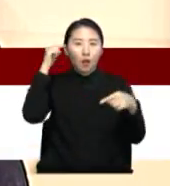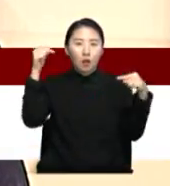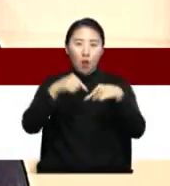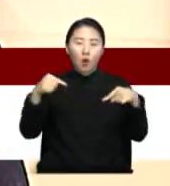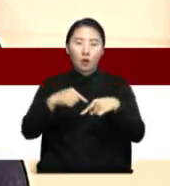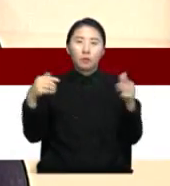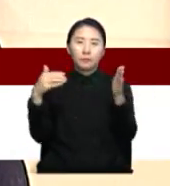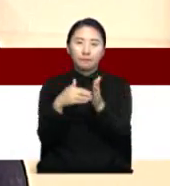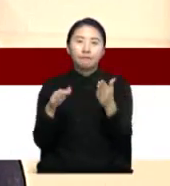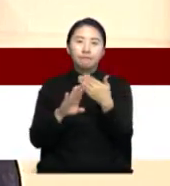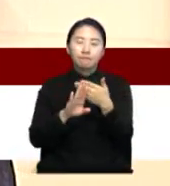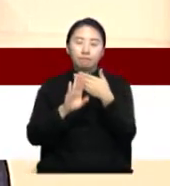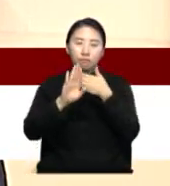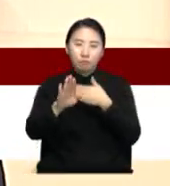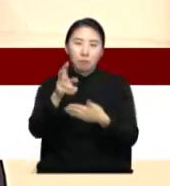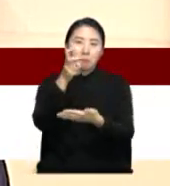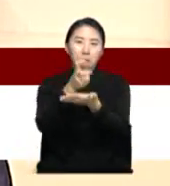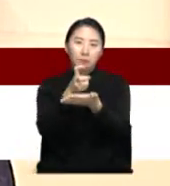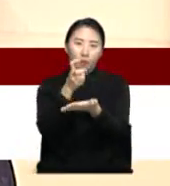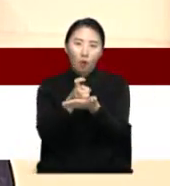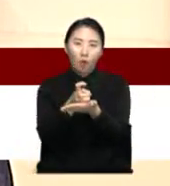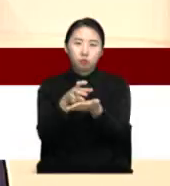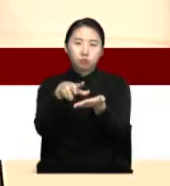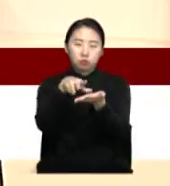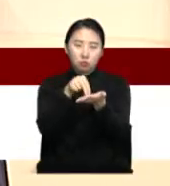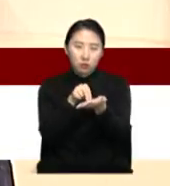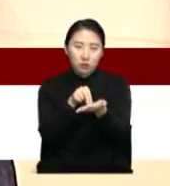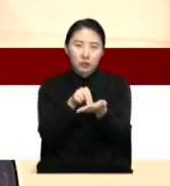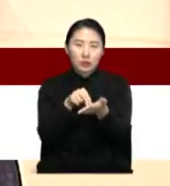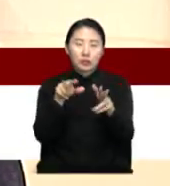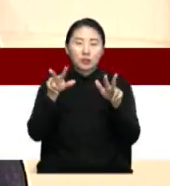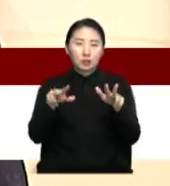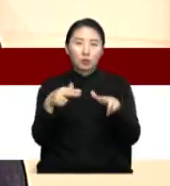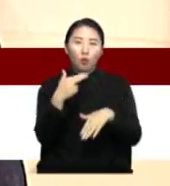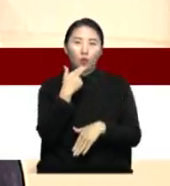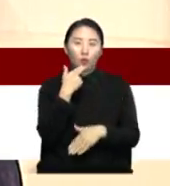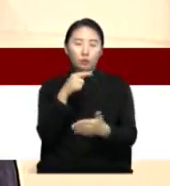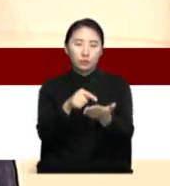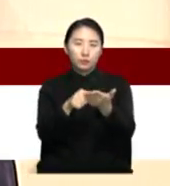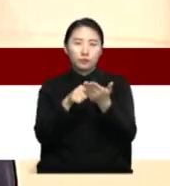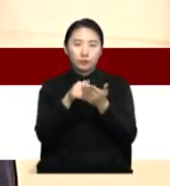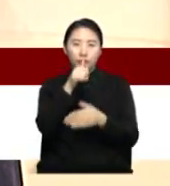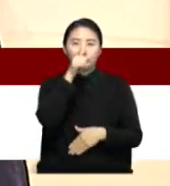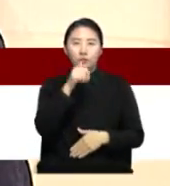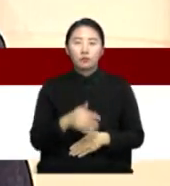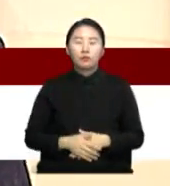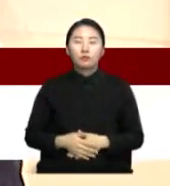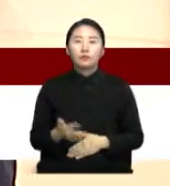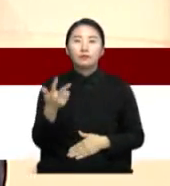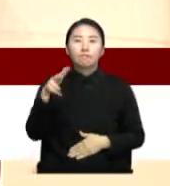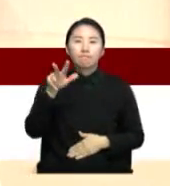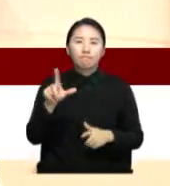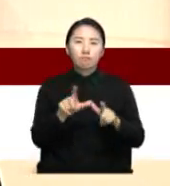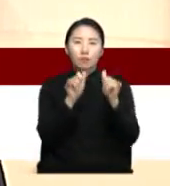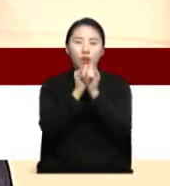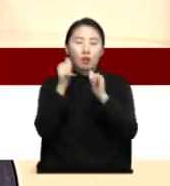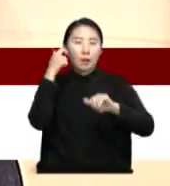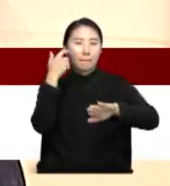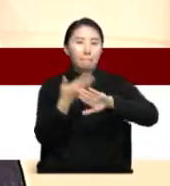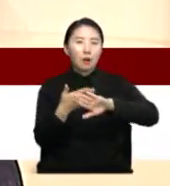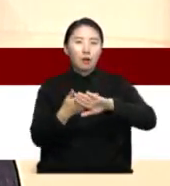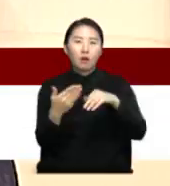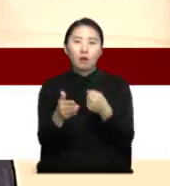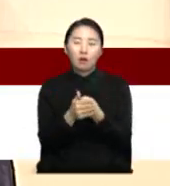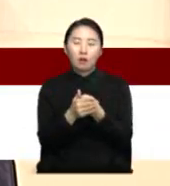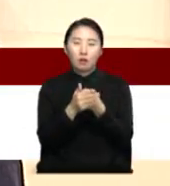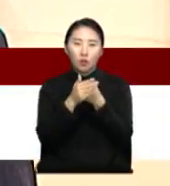마쳤고 뭐 법률적인 문제는 이제 뭐 이상이 없는 걸로 나와 있었고 다만 이제 주민들이 반대하기